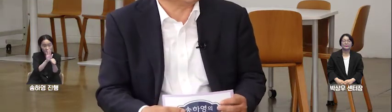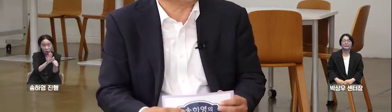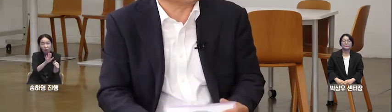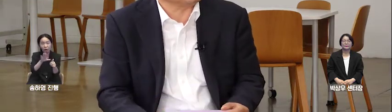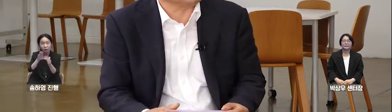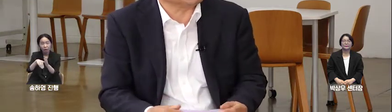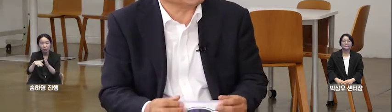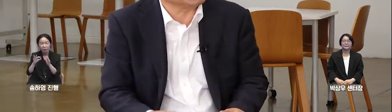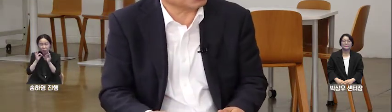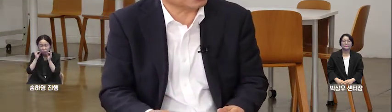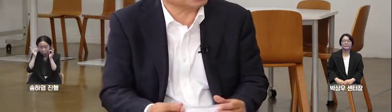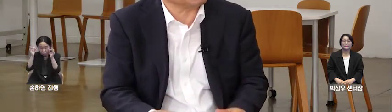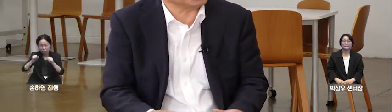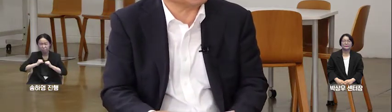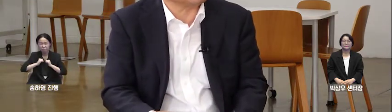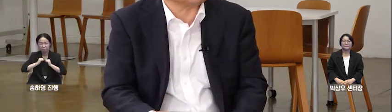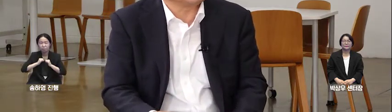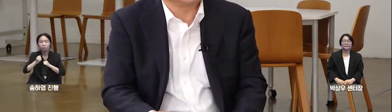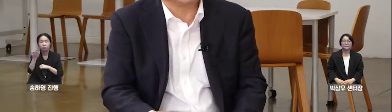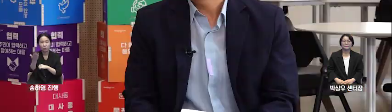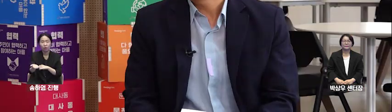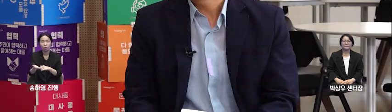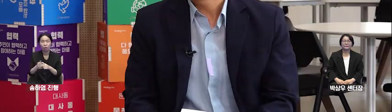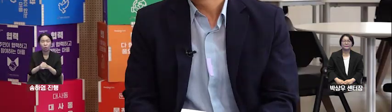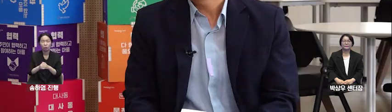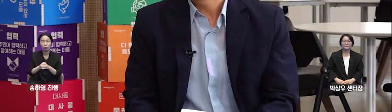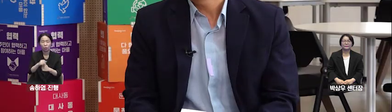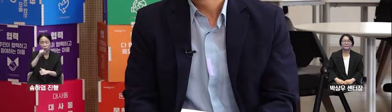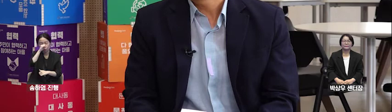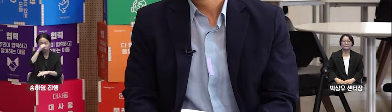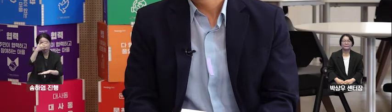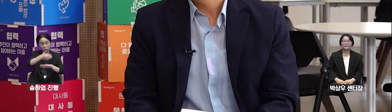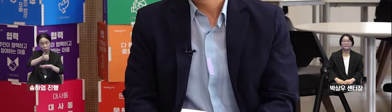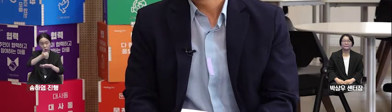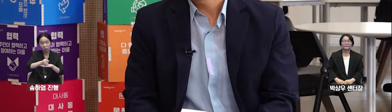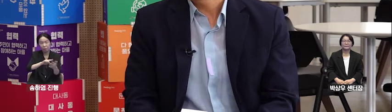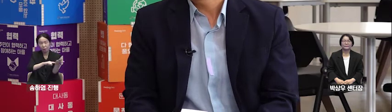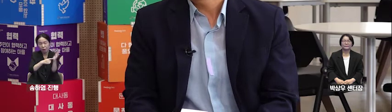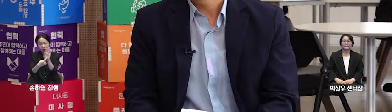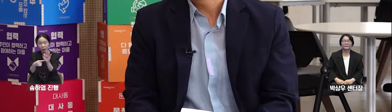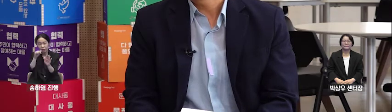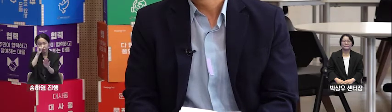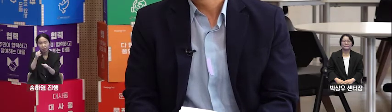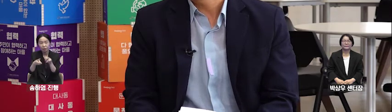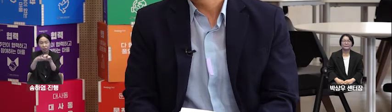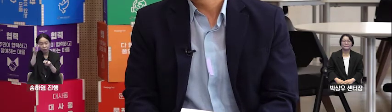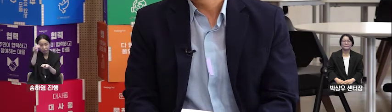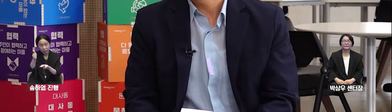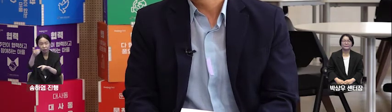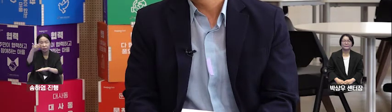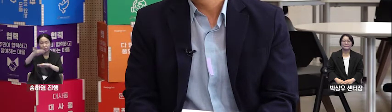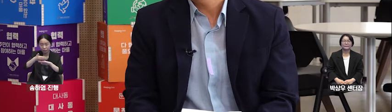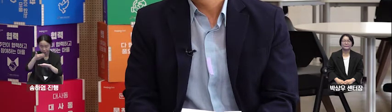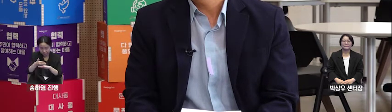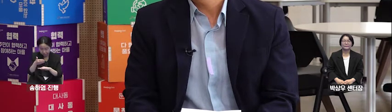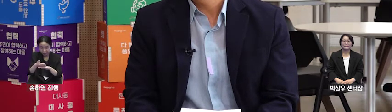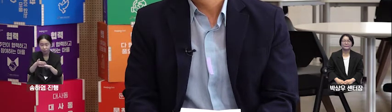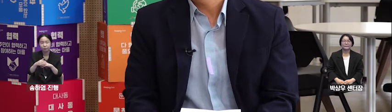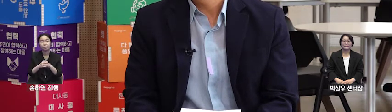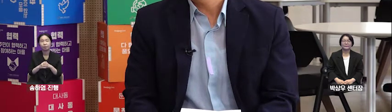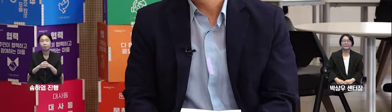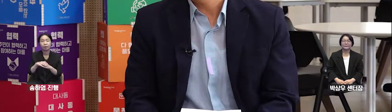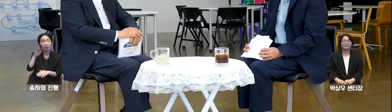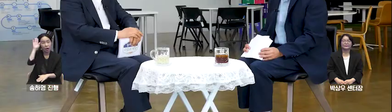지원하는데 모든 노력을 다 하시고 계시고 지금도 큰 성과를 많이 내고 계신 우리 센터장님께 진심으로 감사의 말씀